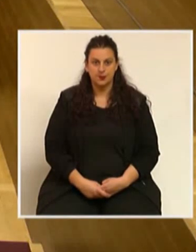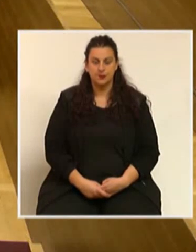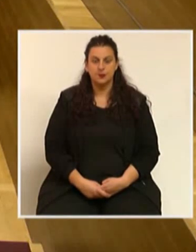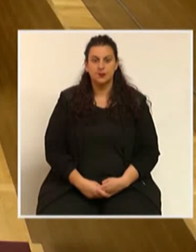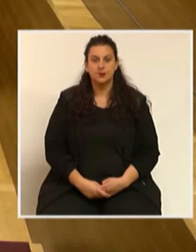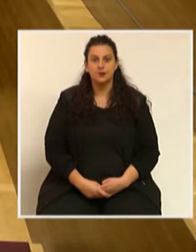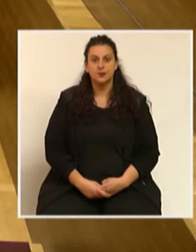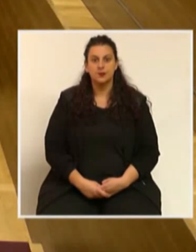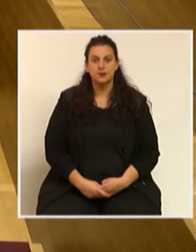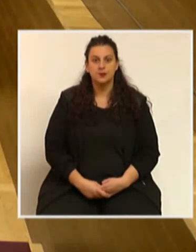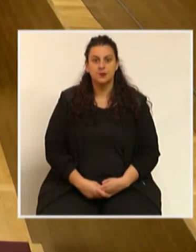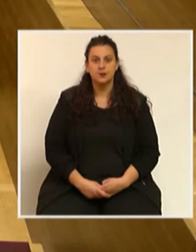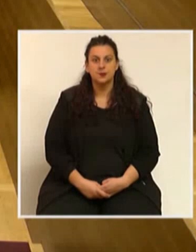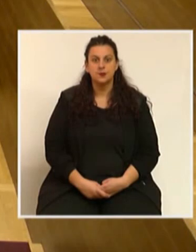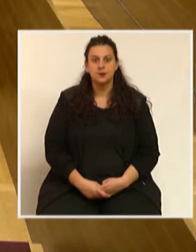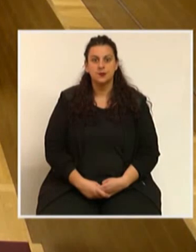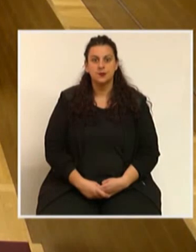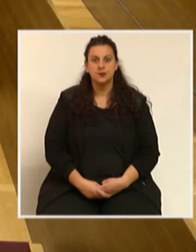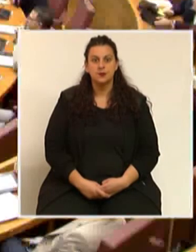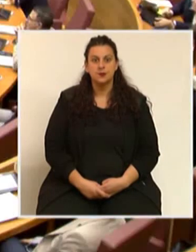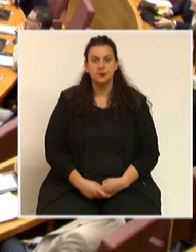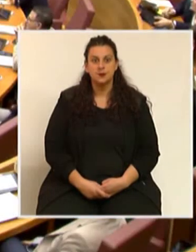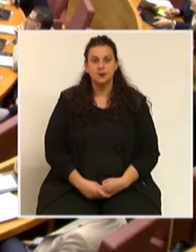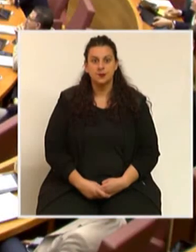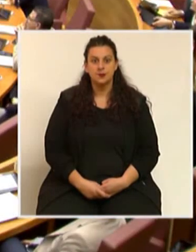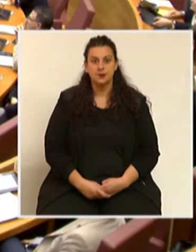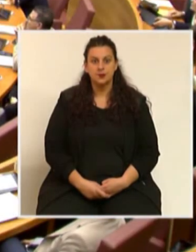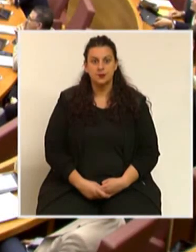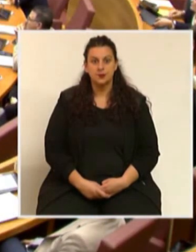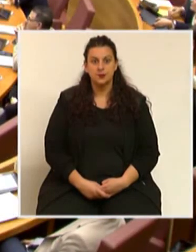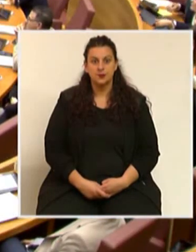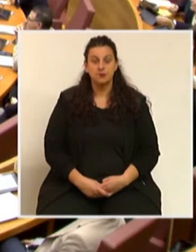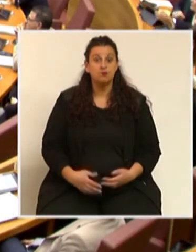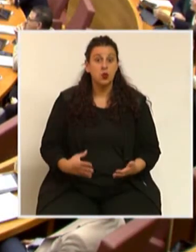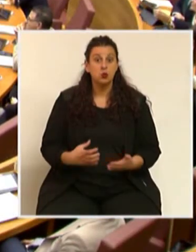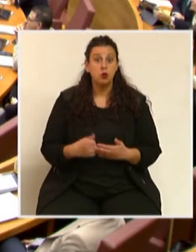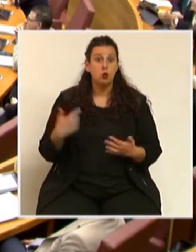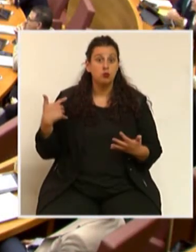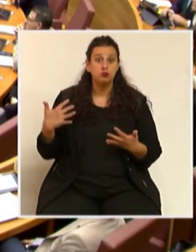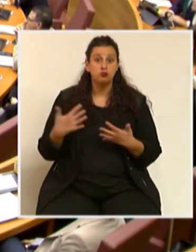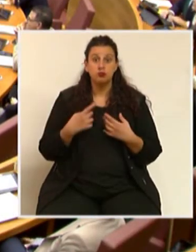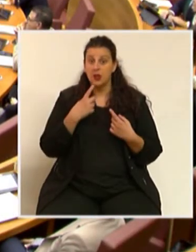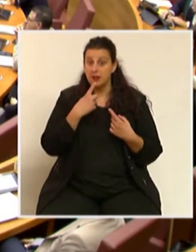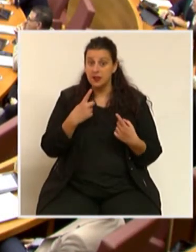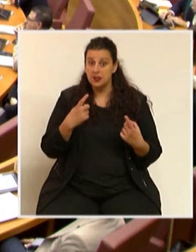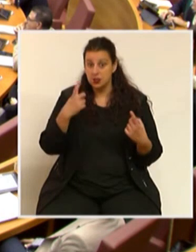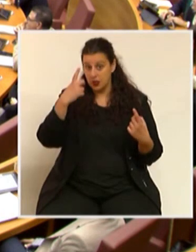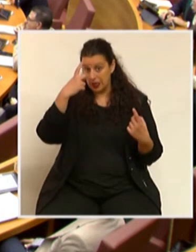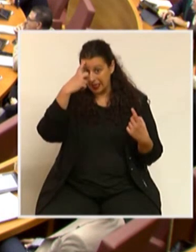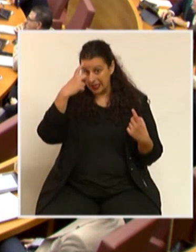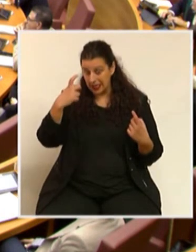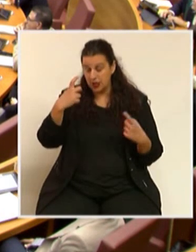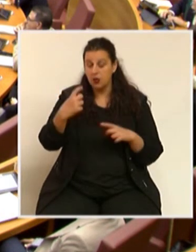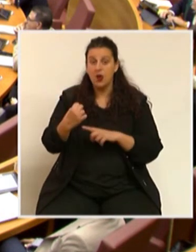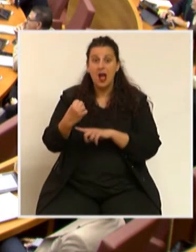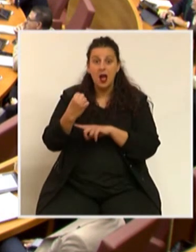del Partit Popular, de que si pacta amb extrema dreta, etcètera, etcètera, etcètera, perquè el meu partit, jo com a